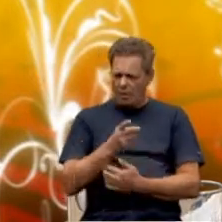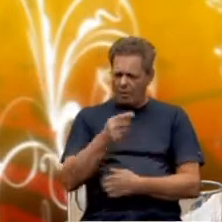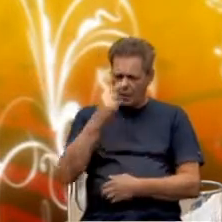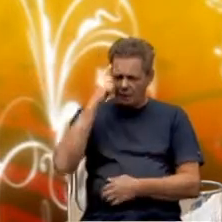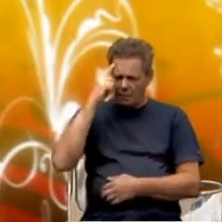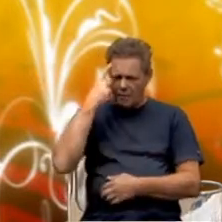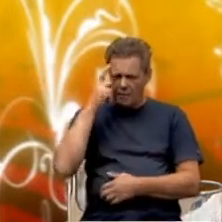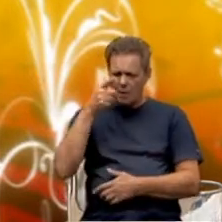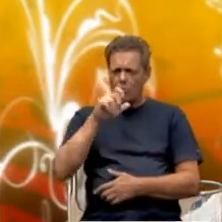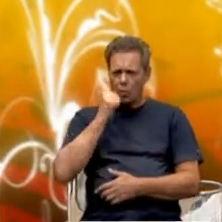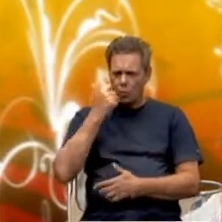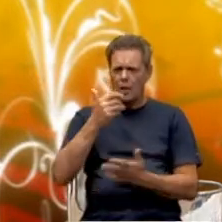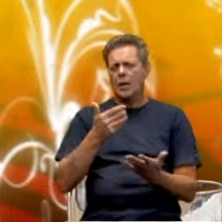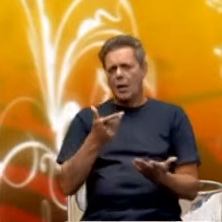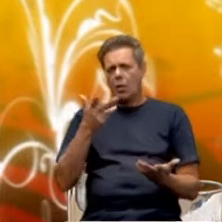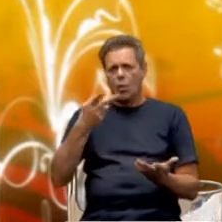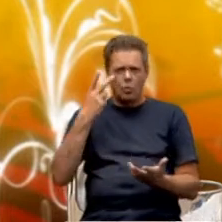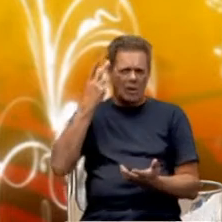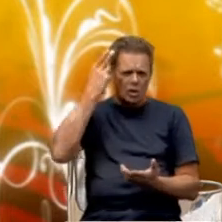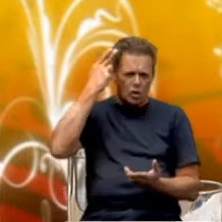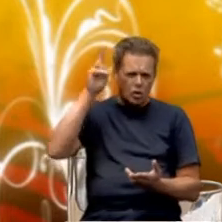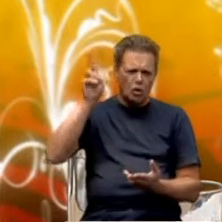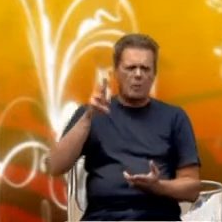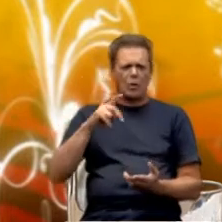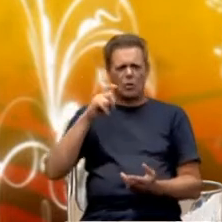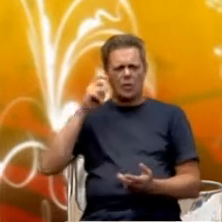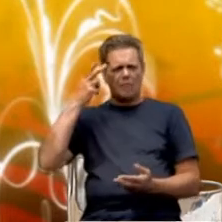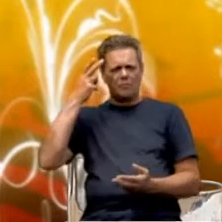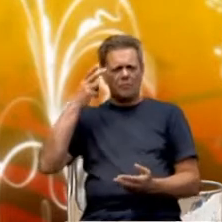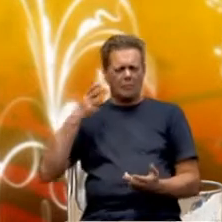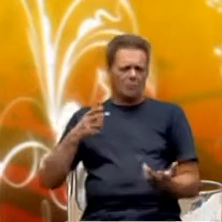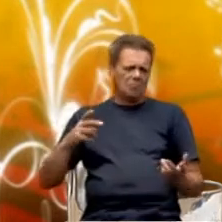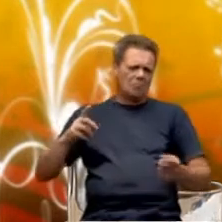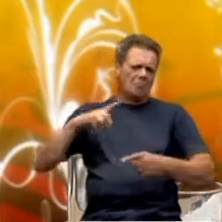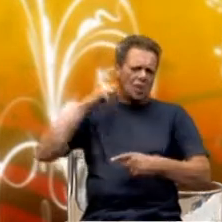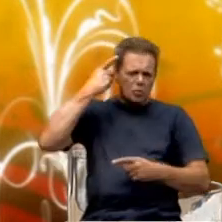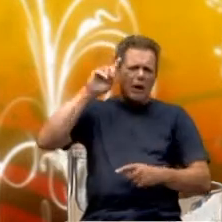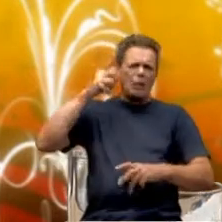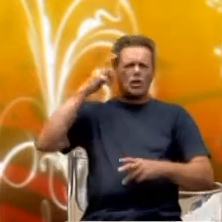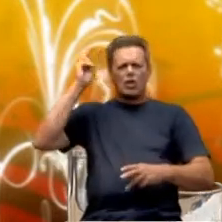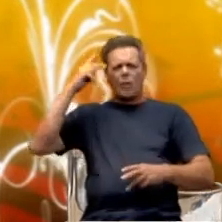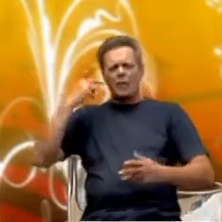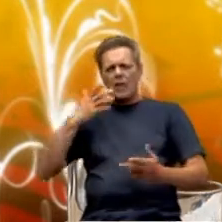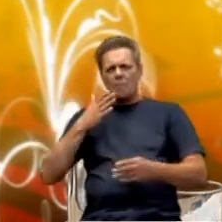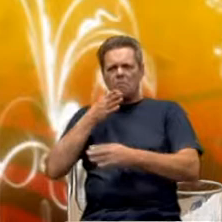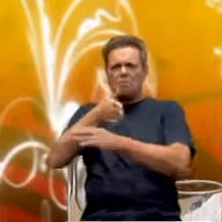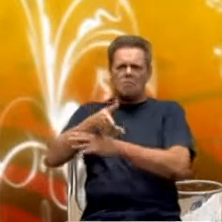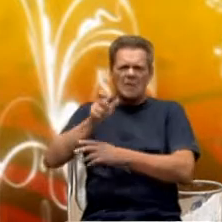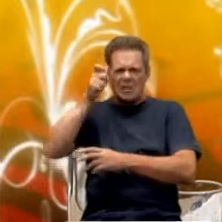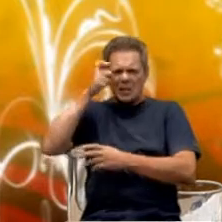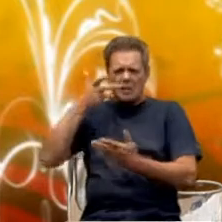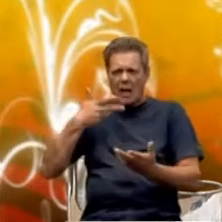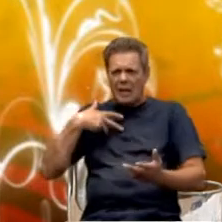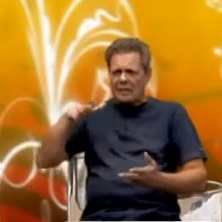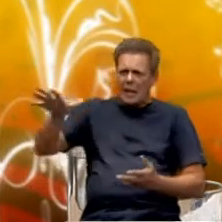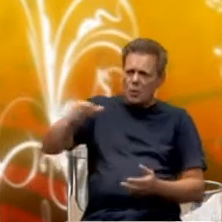li da su ovi ljudi koji su bili iz Španjolske, Slovenije, Slovačke, Srbije, Hrvatske, Švicarske, ponijeli nekakva naša, jer